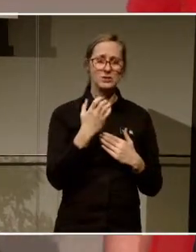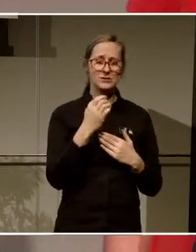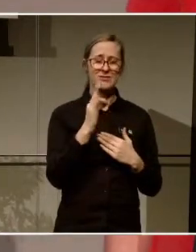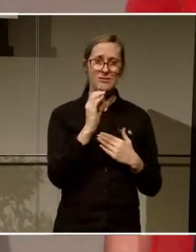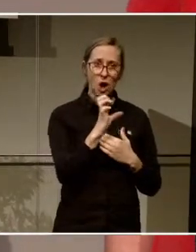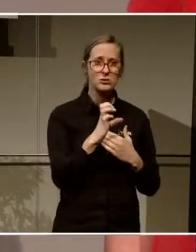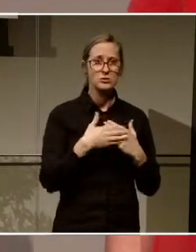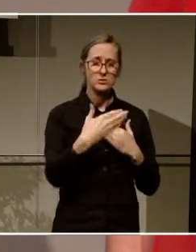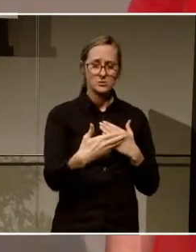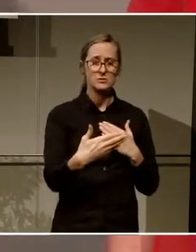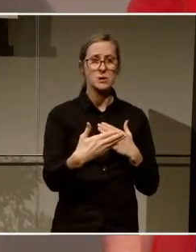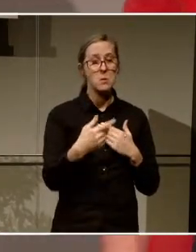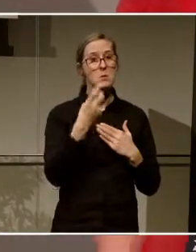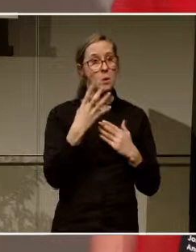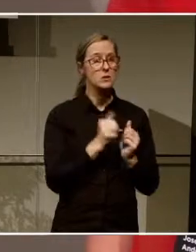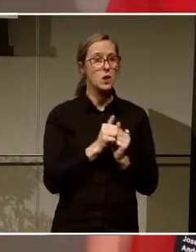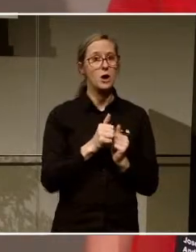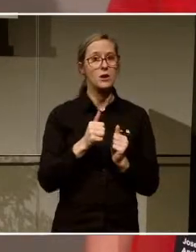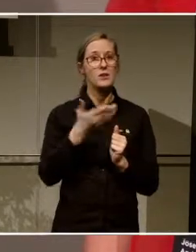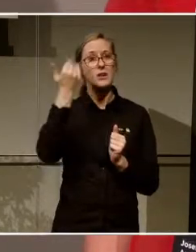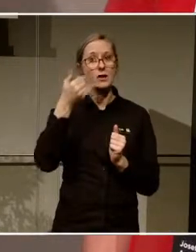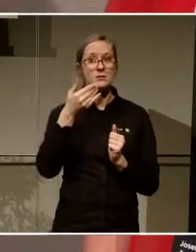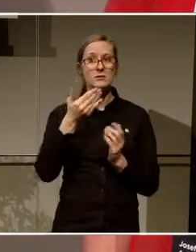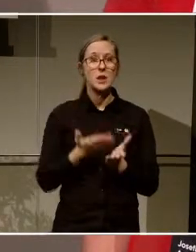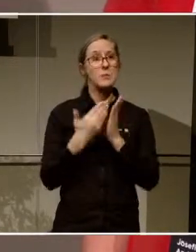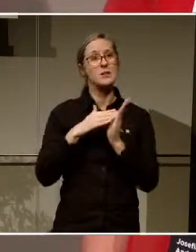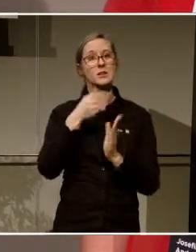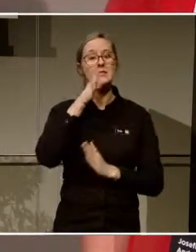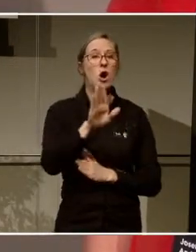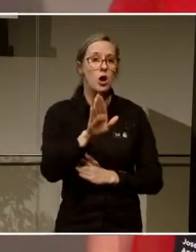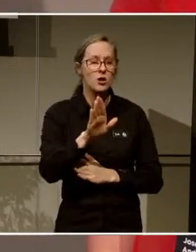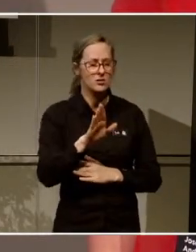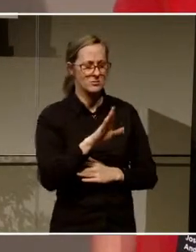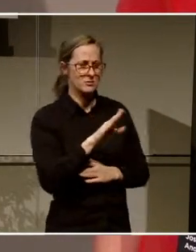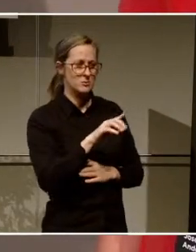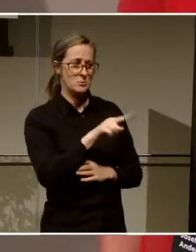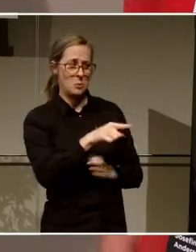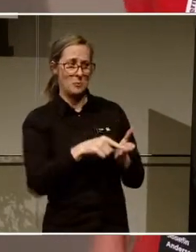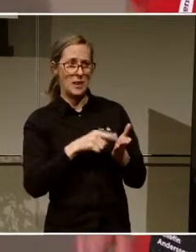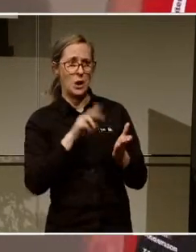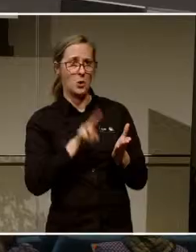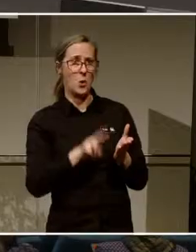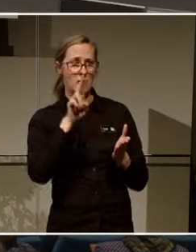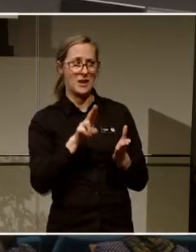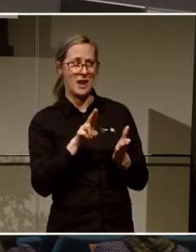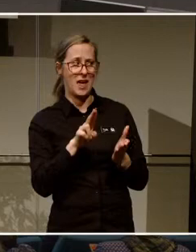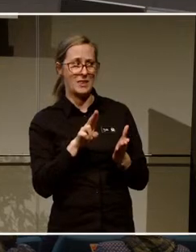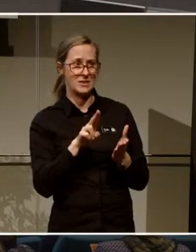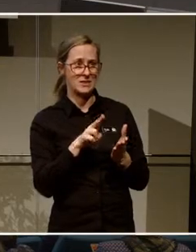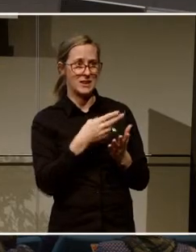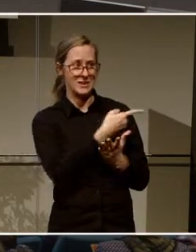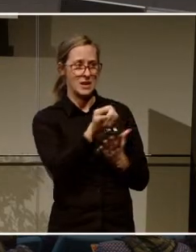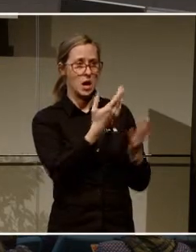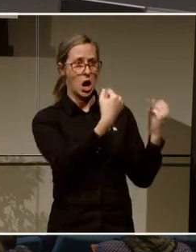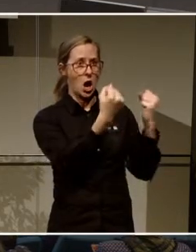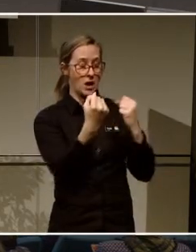vissa frågor kan man säkert svara på om det är någon som funderar på. Men när ni säger det, menar du konkret? Och du bara nickar också. Menar ni konkret att man bara